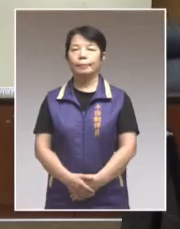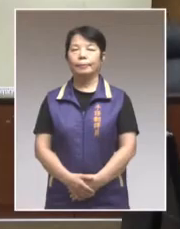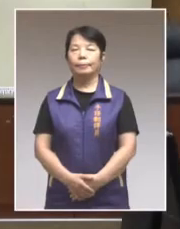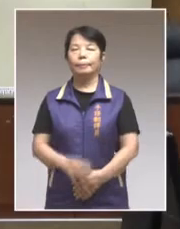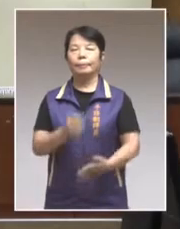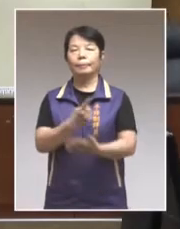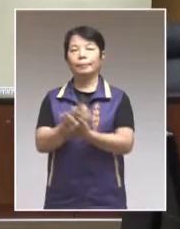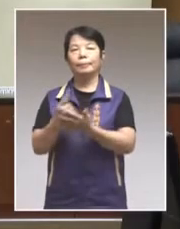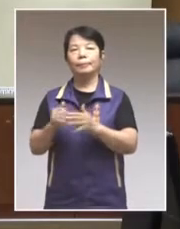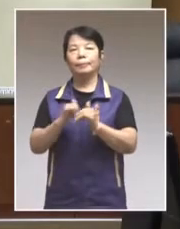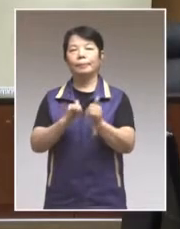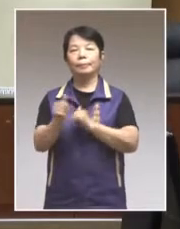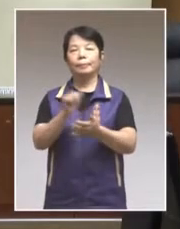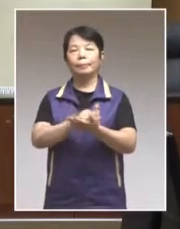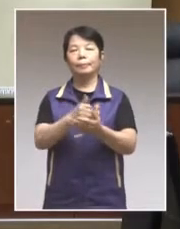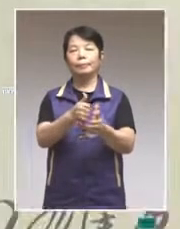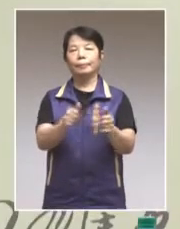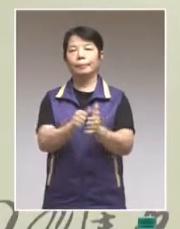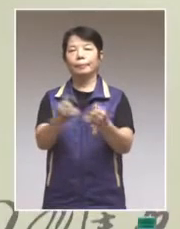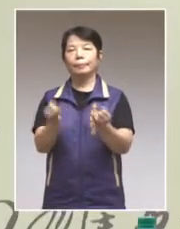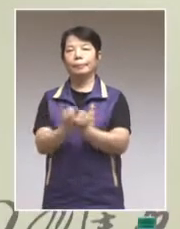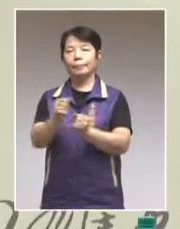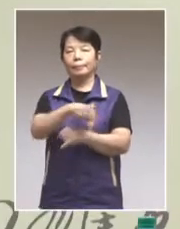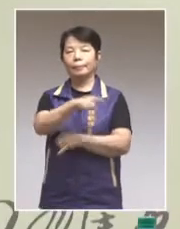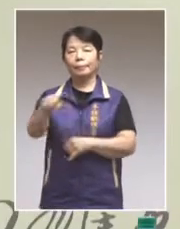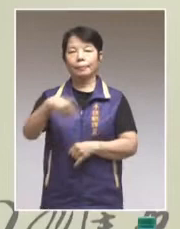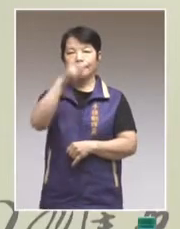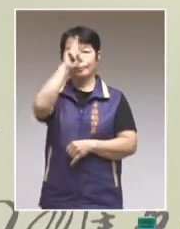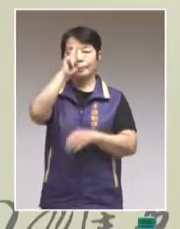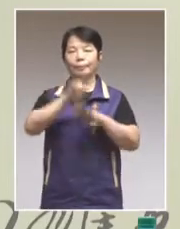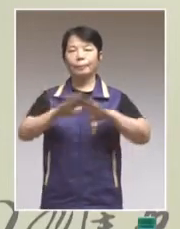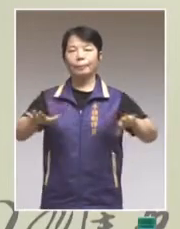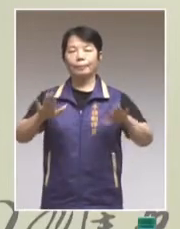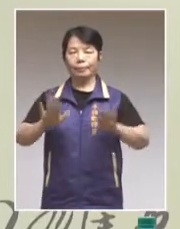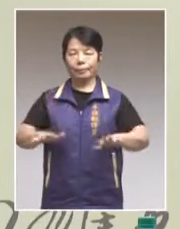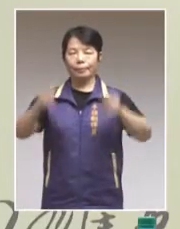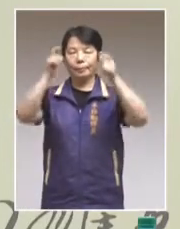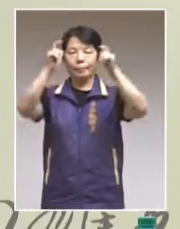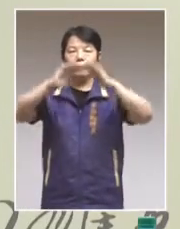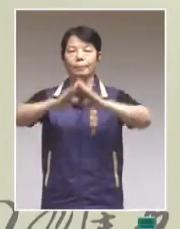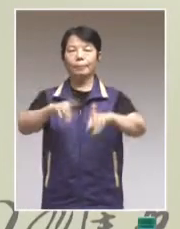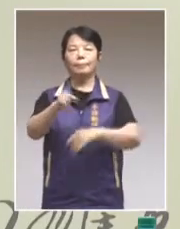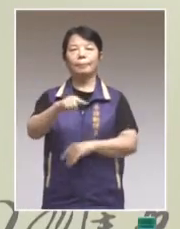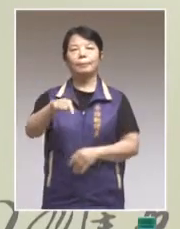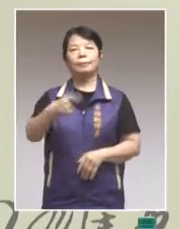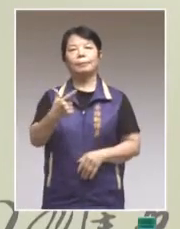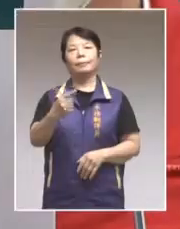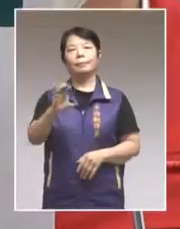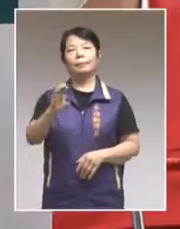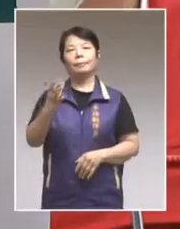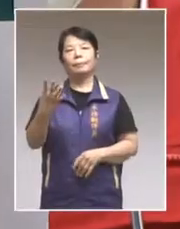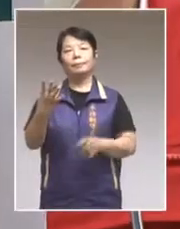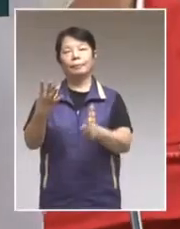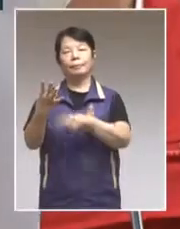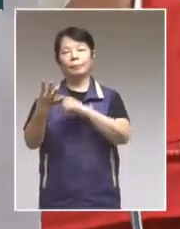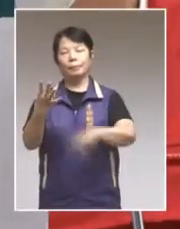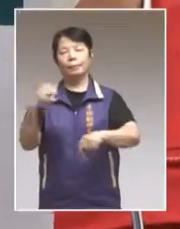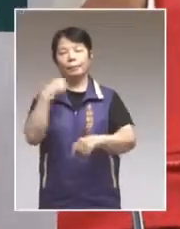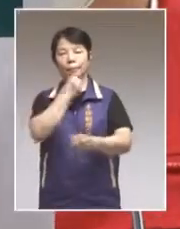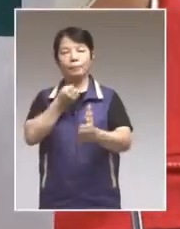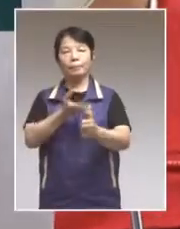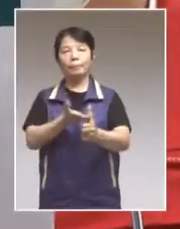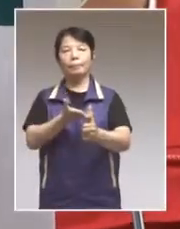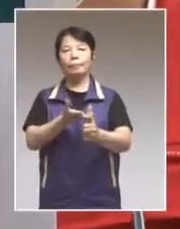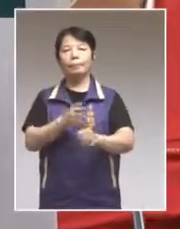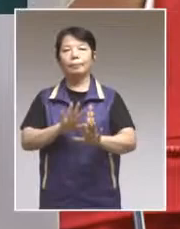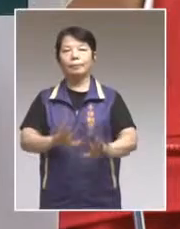好，各位市民朋友，各位媒体朋友，大家午安。今天高雄是1694个本土个案，那中央